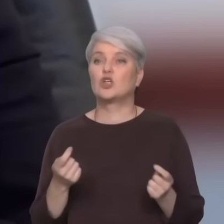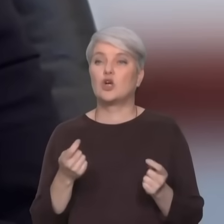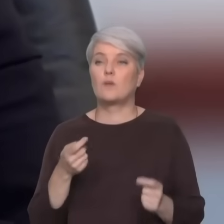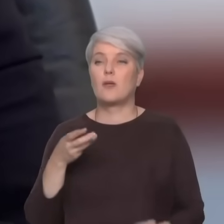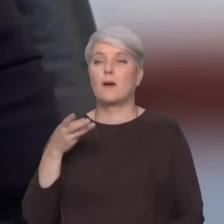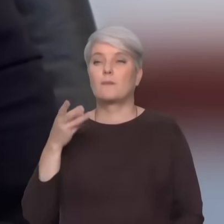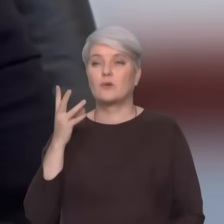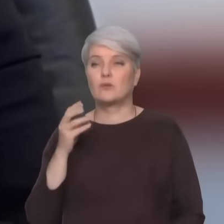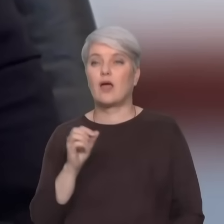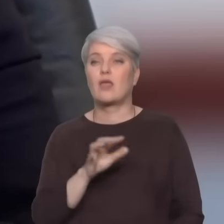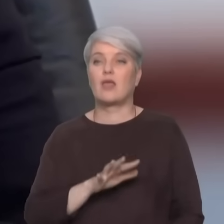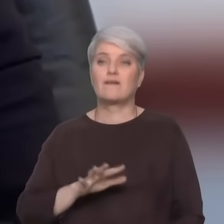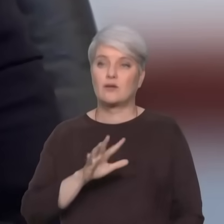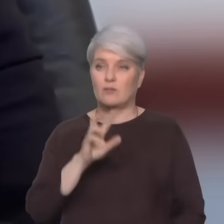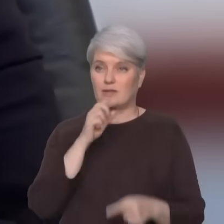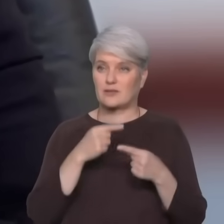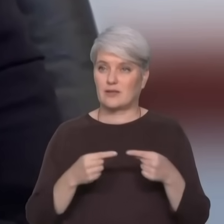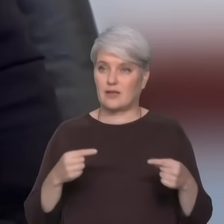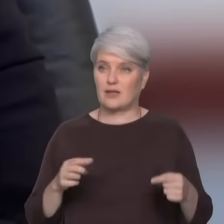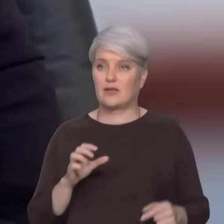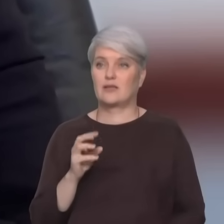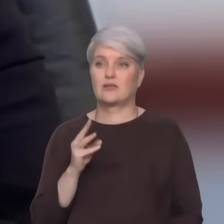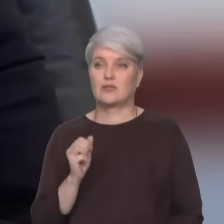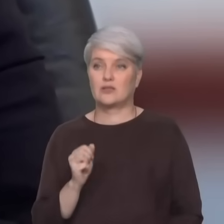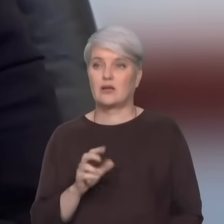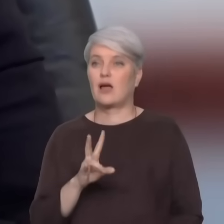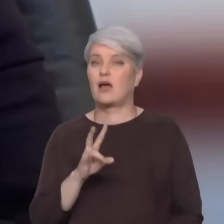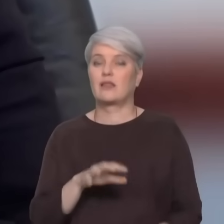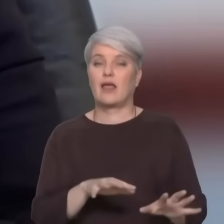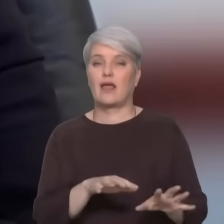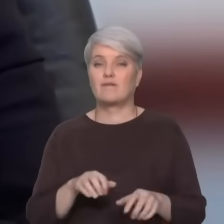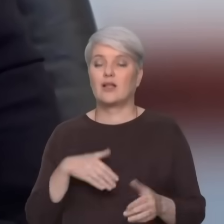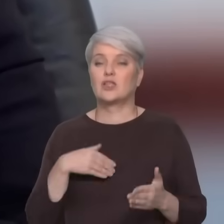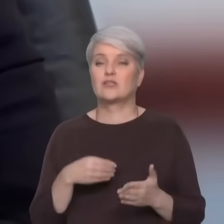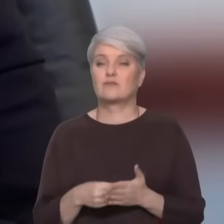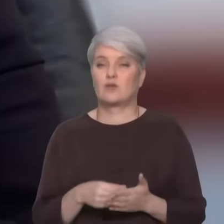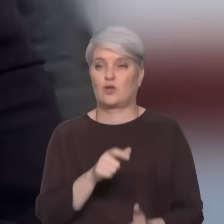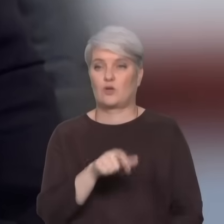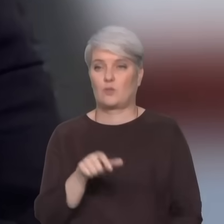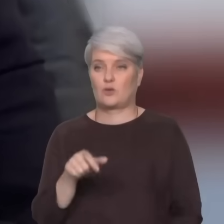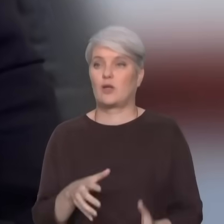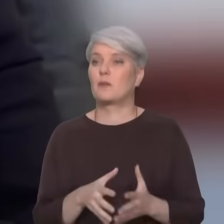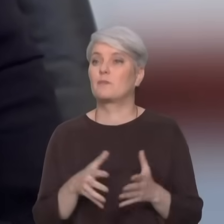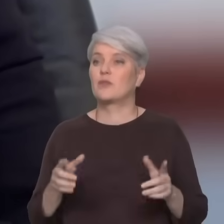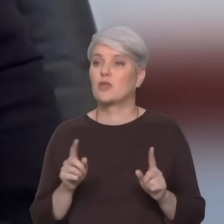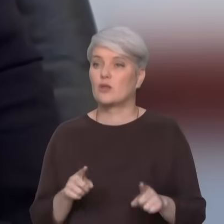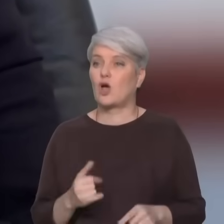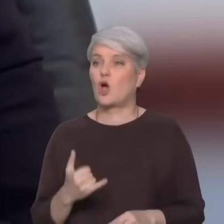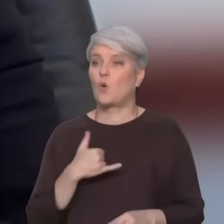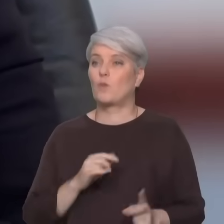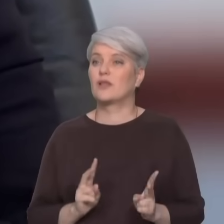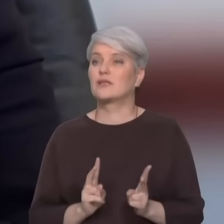посольств європейських країн, Сполучені Штати, не евакуювали жодного свого громадянина. Більш того, в мене зустріч